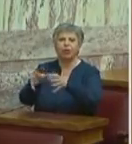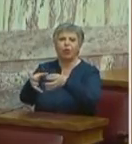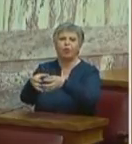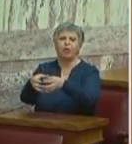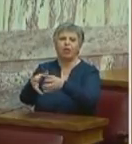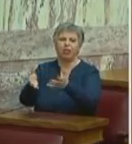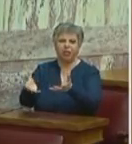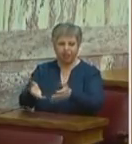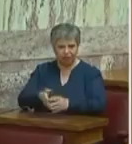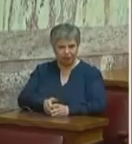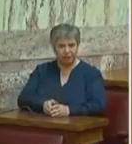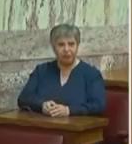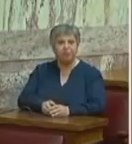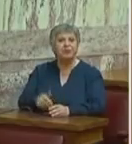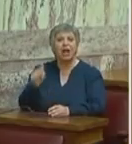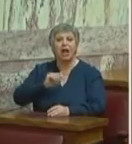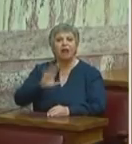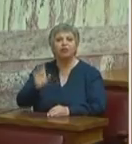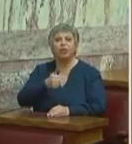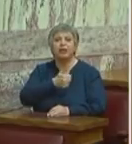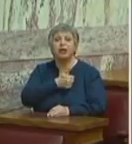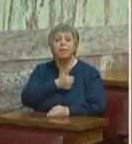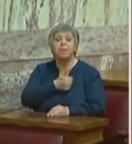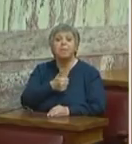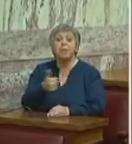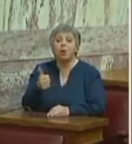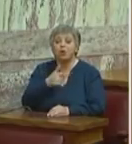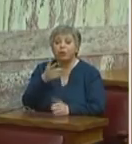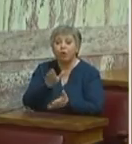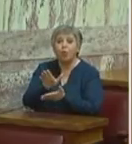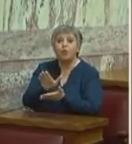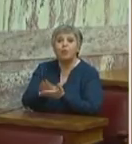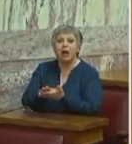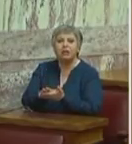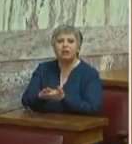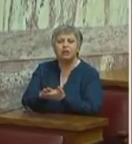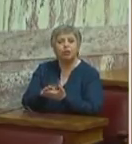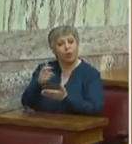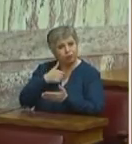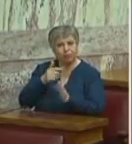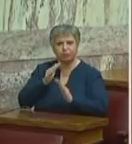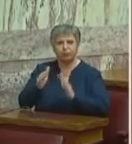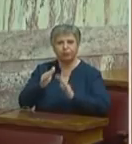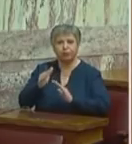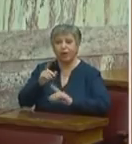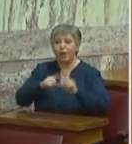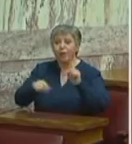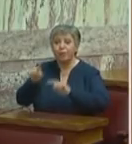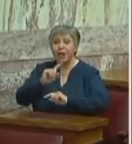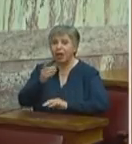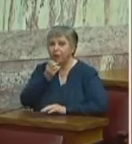δεν προκύπτει μόνο από τις καταθέσεις των προστατευόμενων και των υπόλοιπων μαρτύρων. Προκύπτει από το